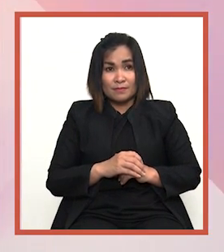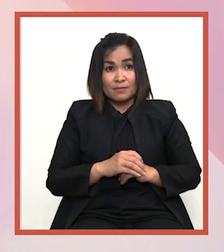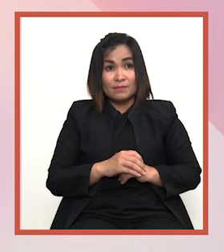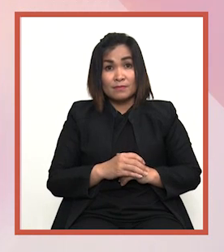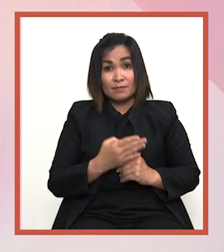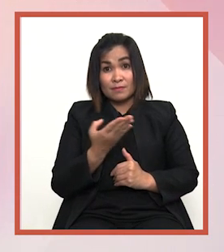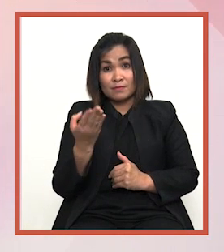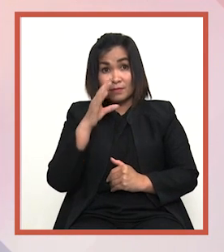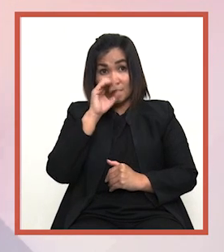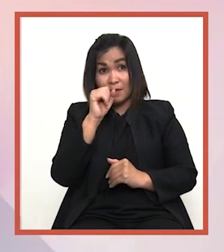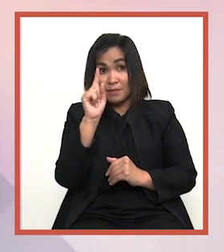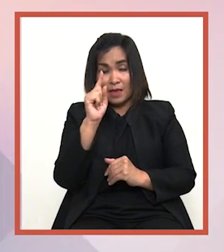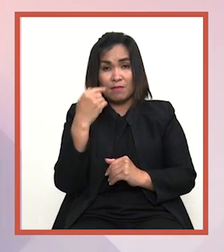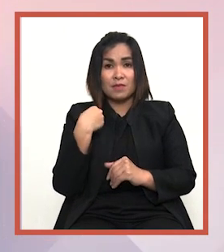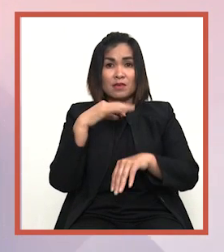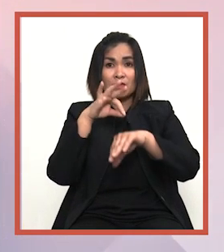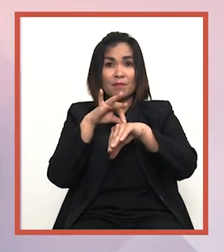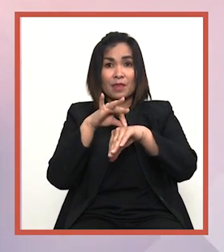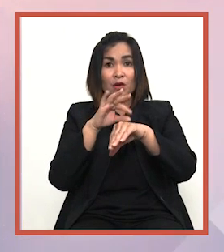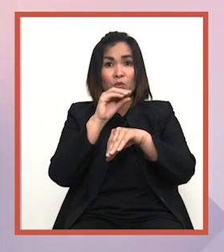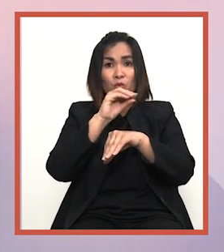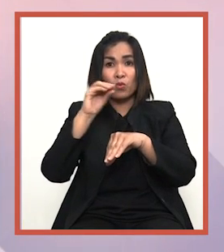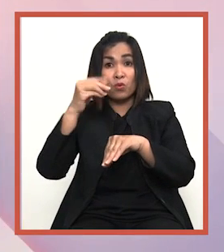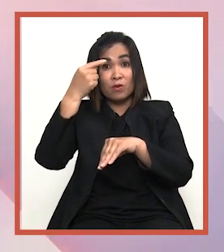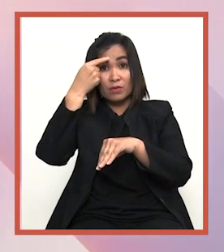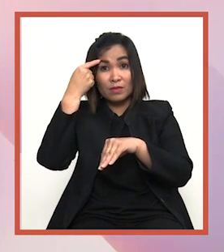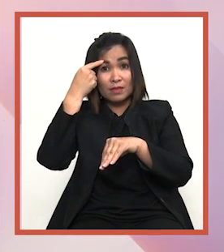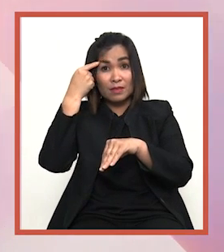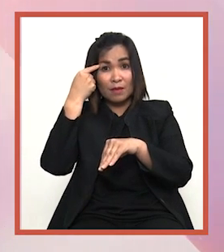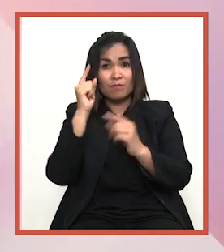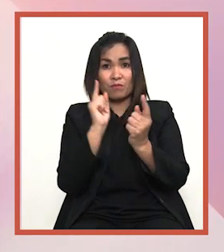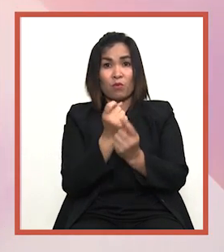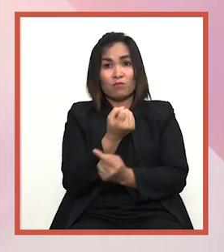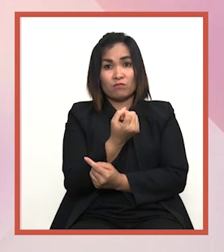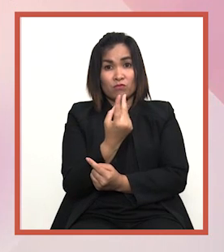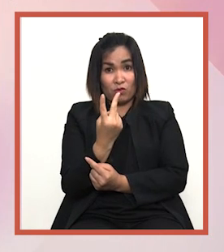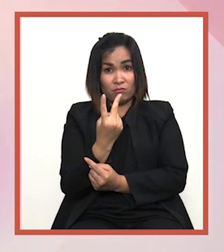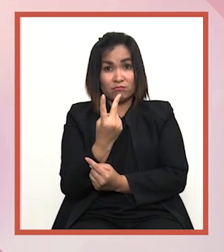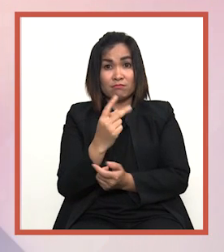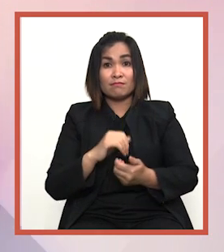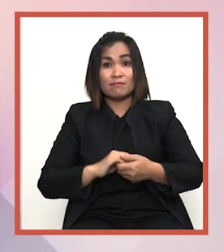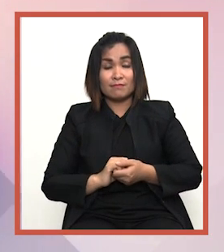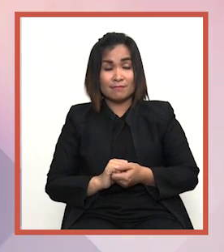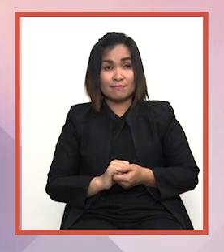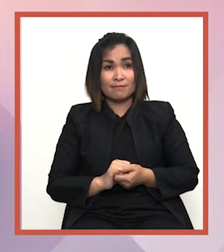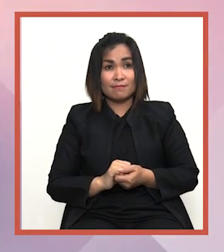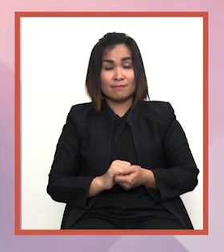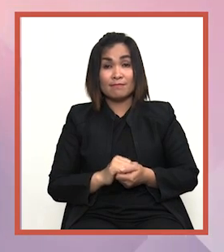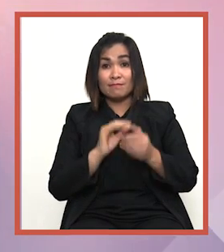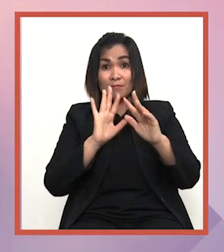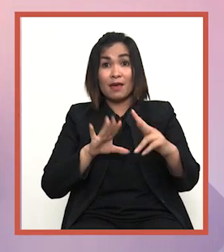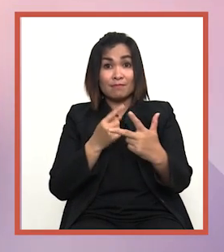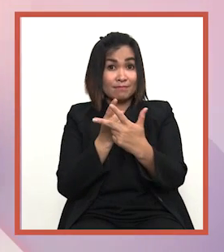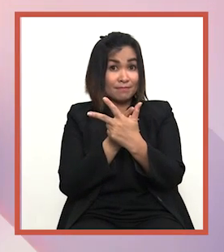สังเกตด้านในครับจะมีจุดเชื่อมต่อโดยจุดเชื่อมต่ออยู่ด้วยกันนะครับ2จุดด้วยกันนะครับในแบบงานสมบู